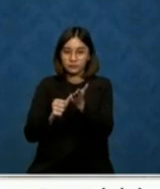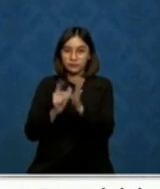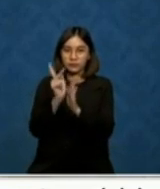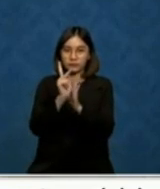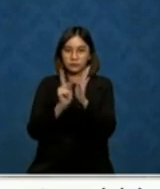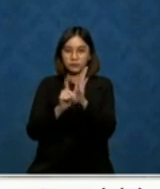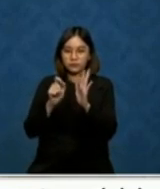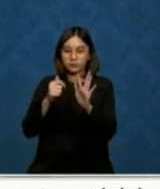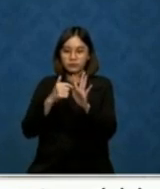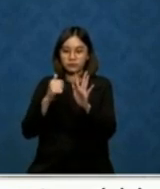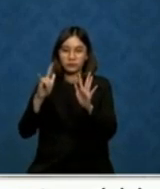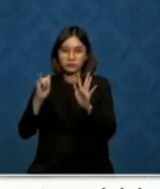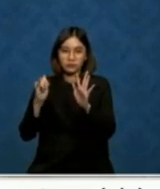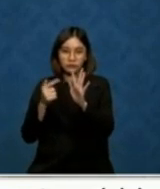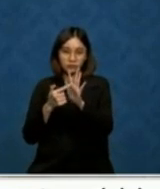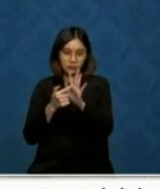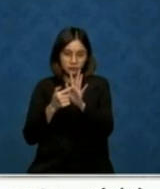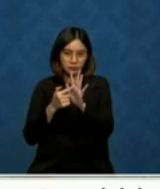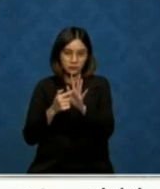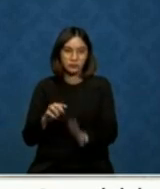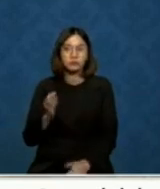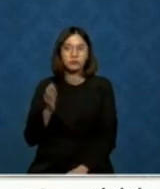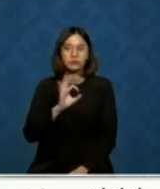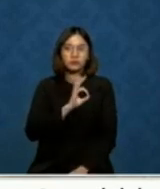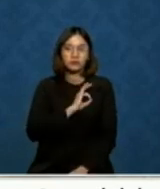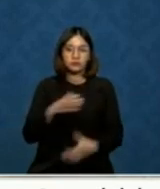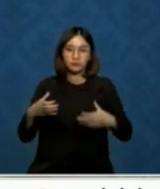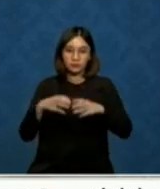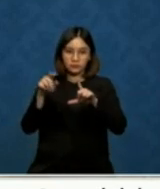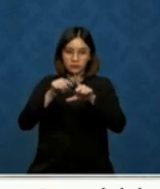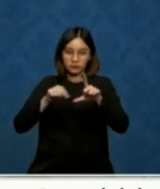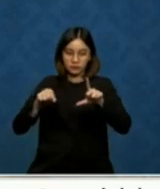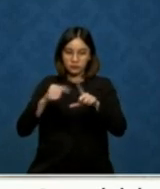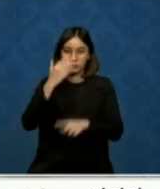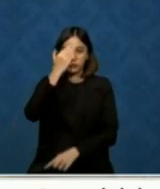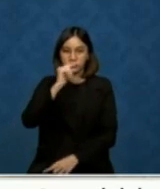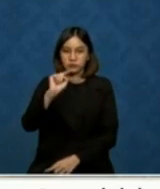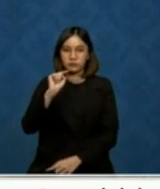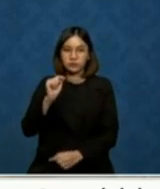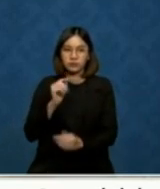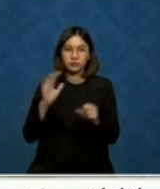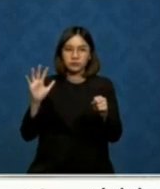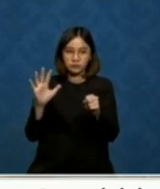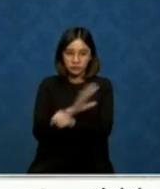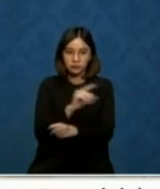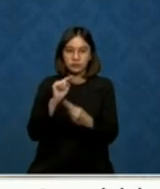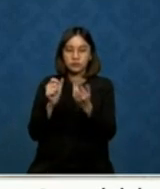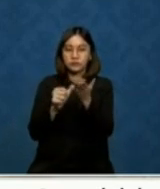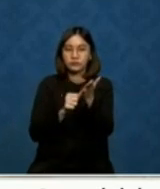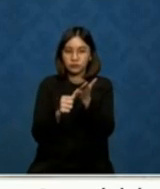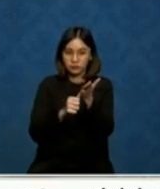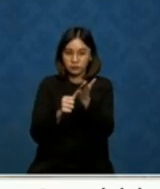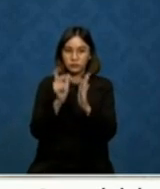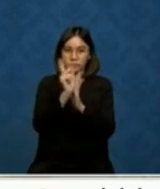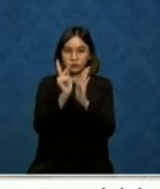ายอาญาของสมาชิกจากพรรคก้าวไกลเพื่อความสมบูรณ์ของการแก้ไข